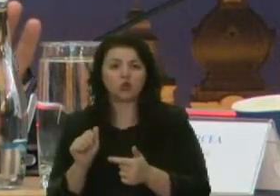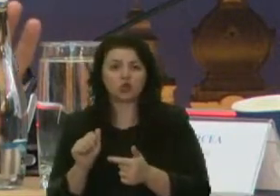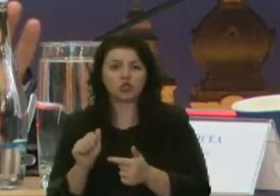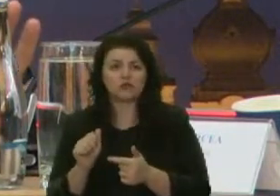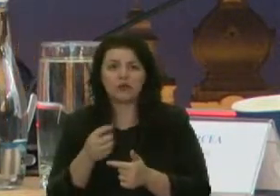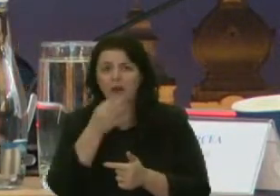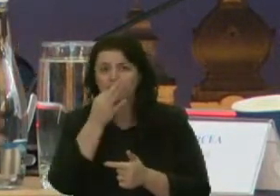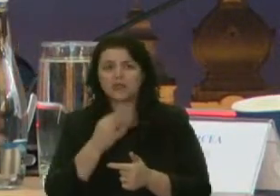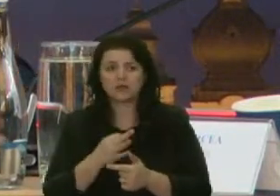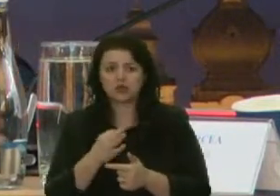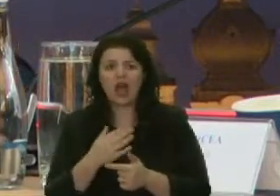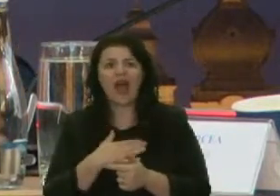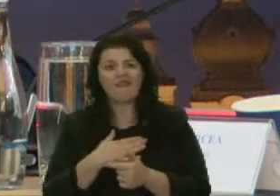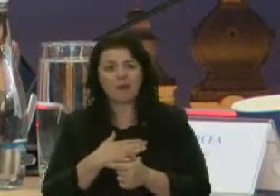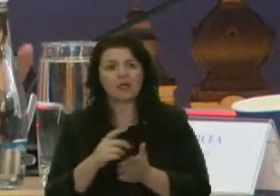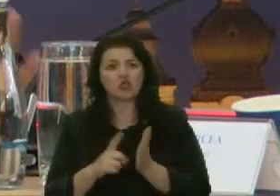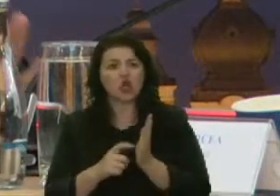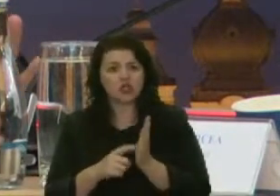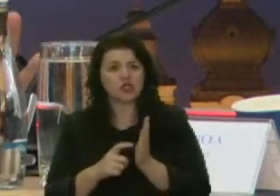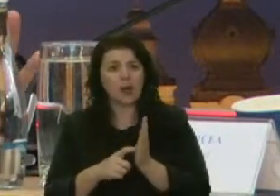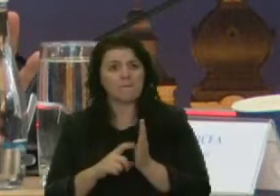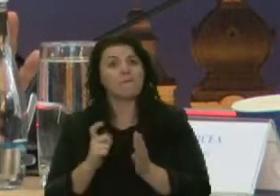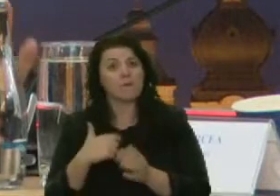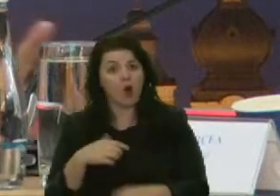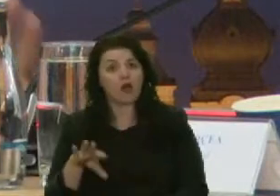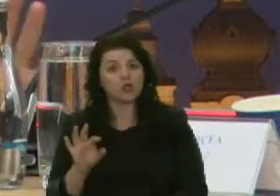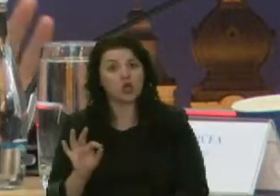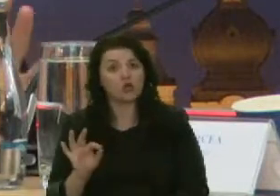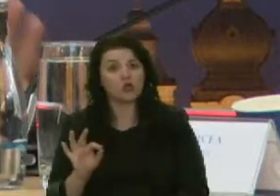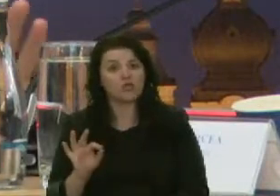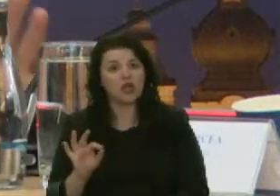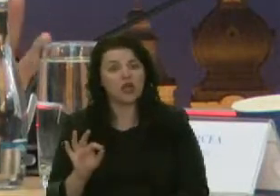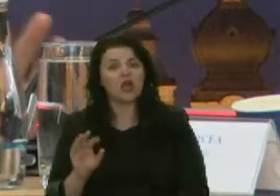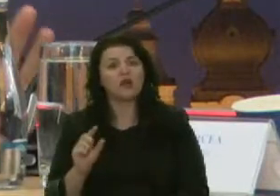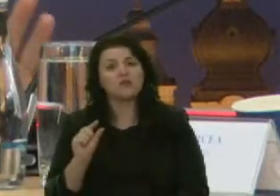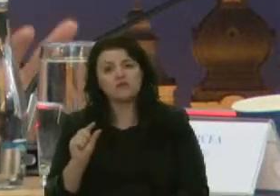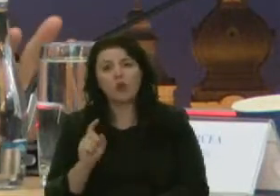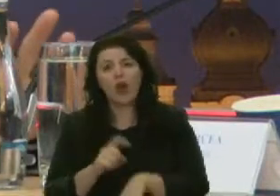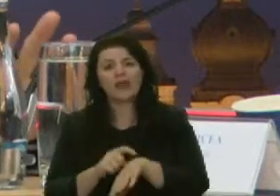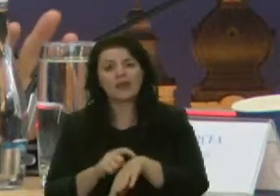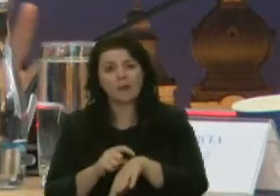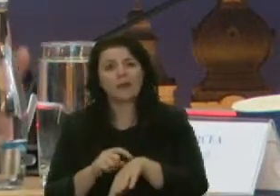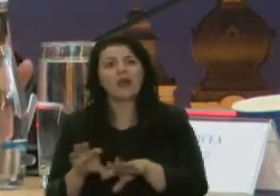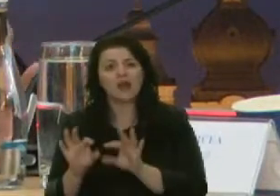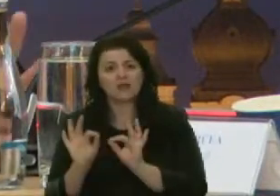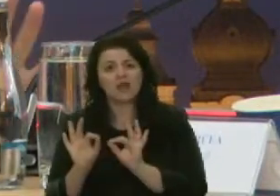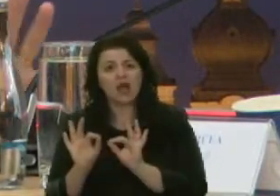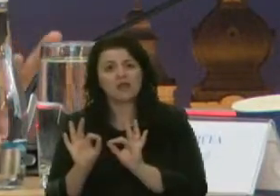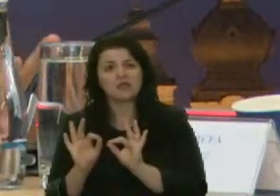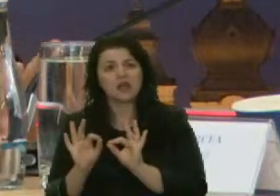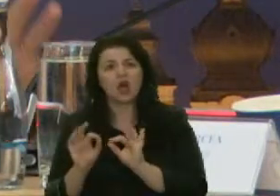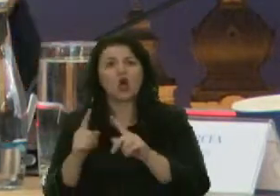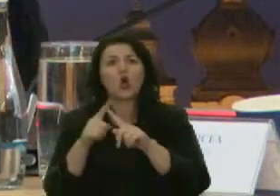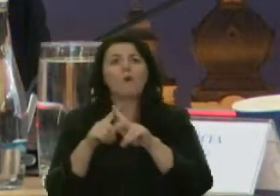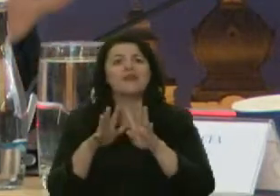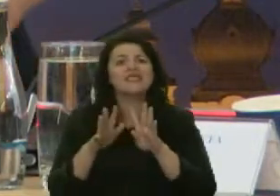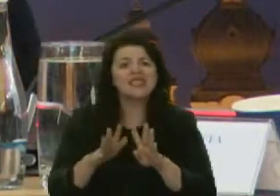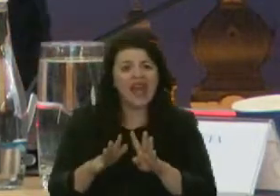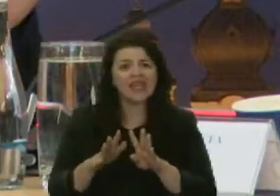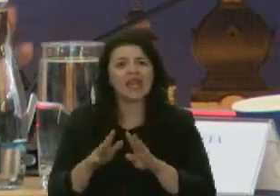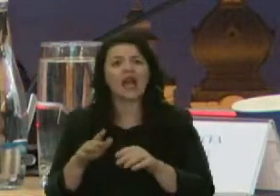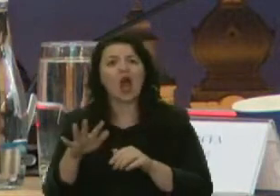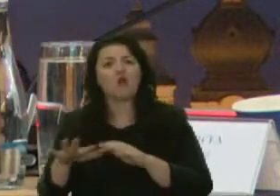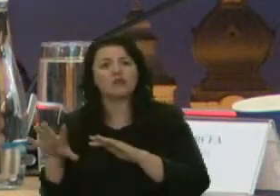spus avem această solicitare pot să găsesc soluții Lăsați mă să un pic la dispoziție că trebuie să găsesc cu biserica cu cadastrarea cu